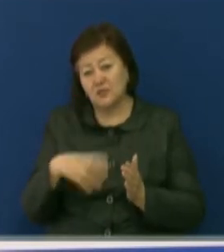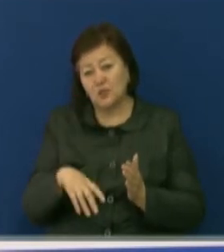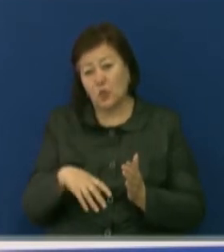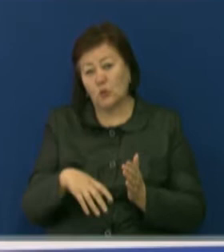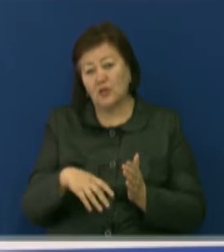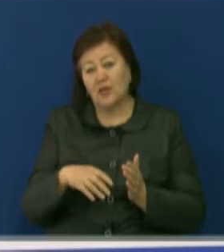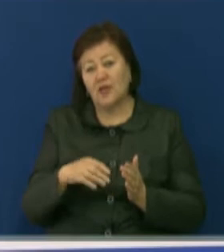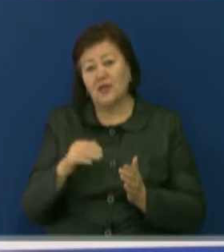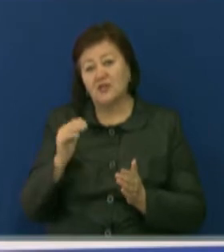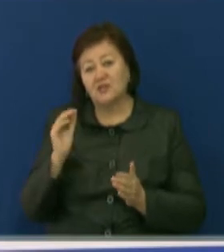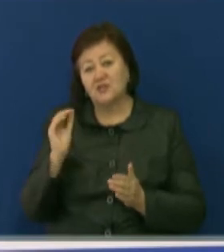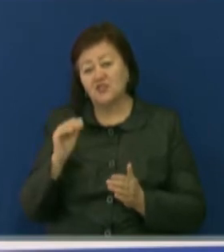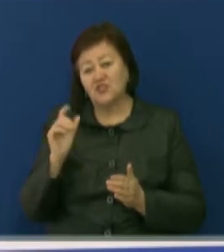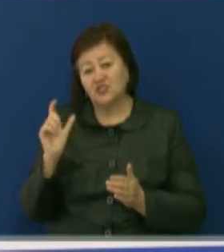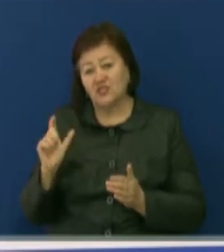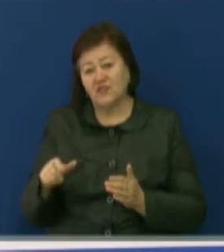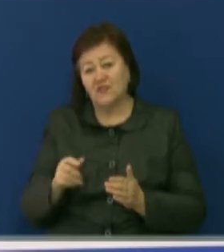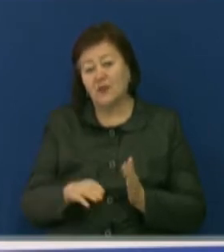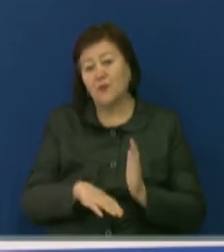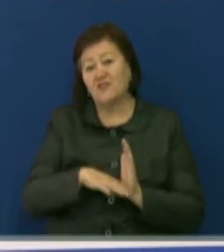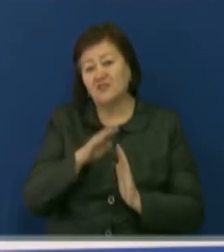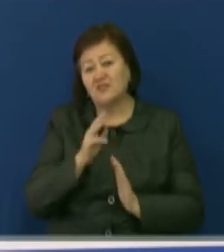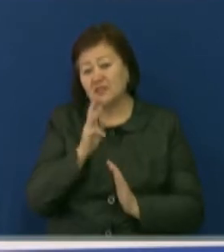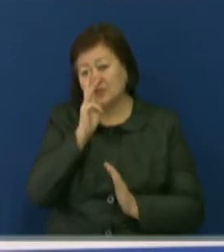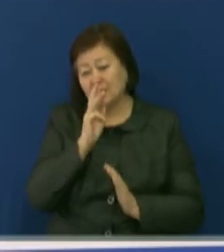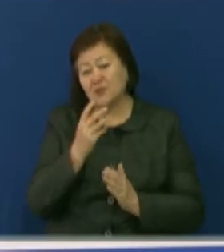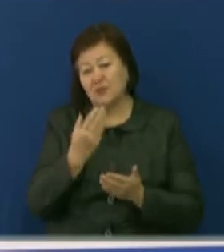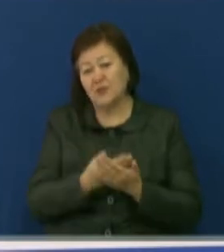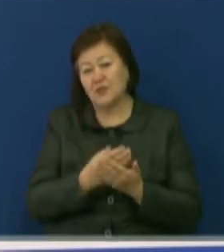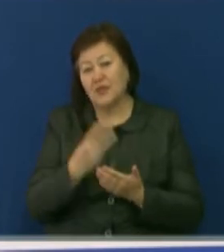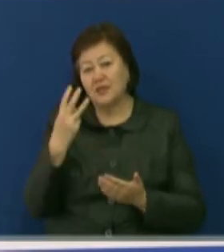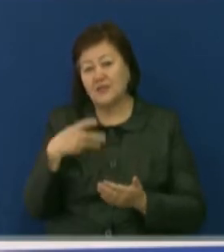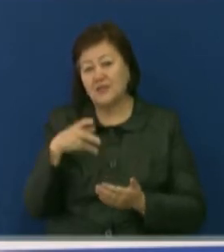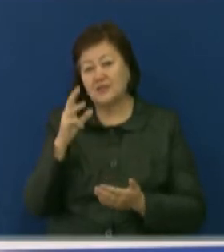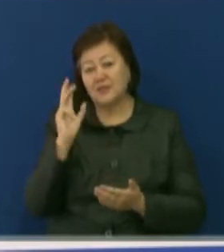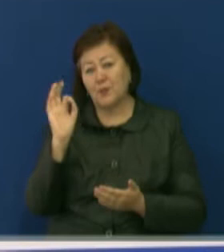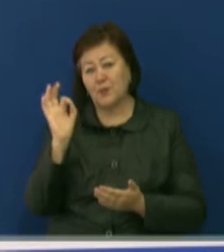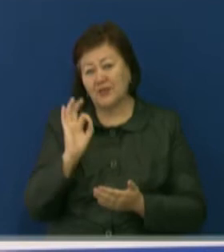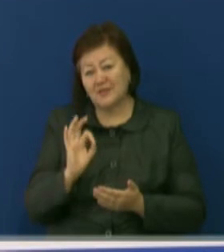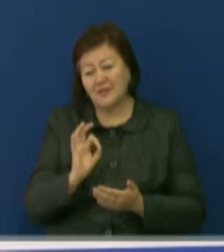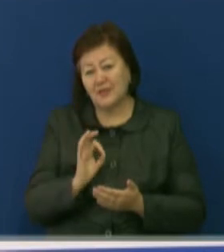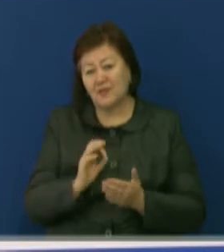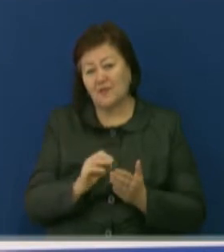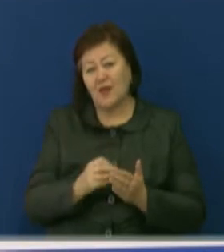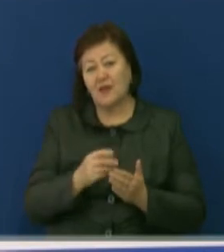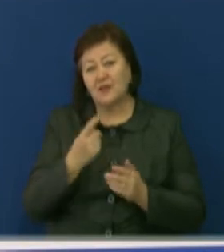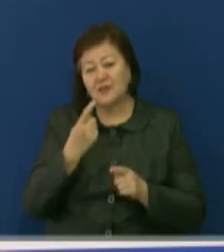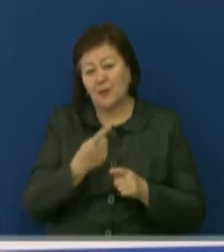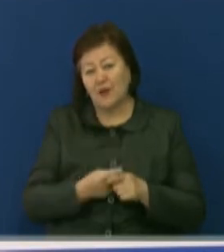қызметкерінің айлығы өскен. Оның ішінде 74 мың дәрігерге 30%, 173 мың орта медицина